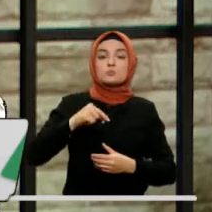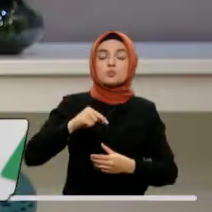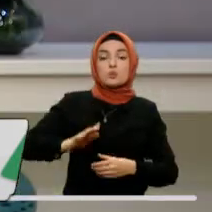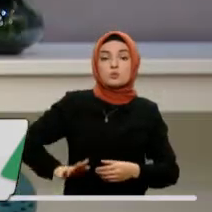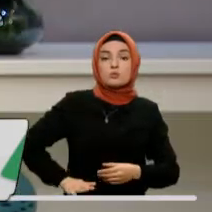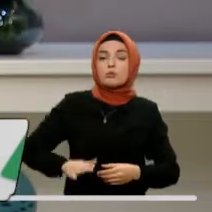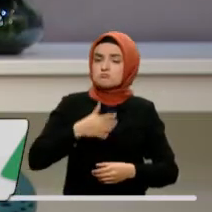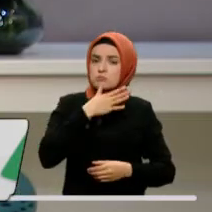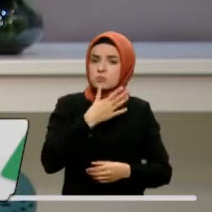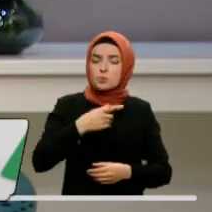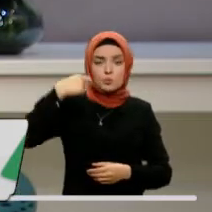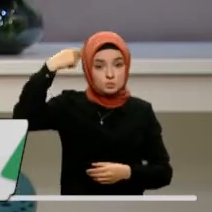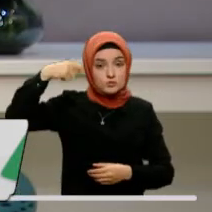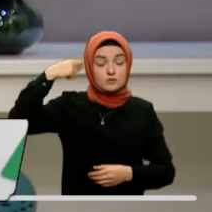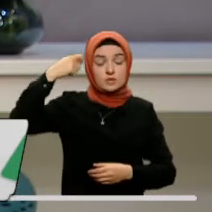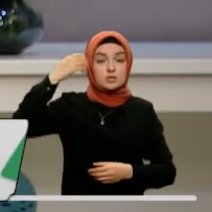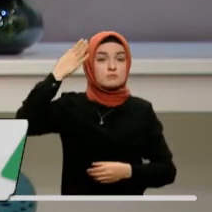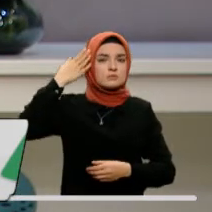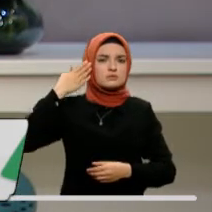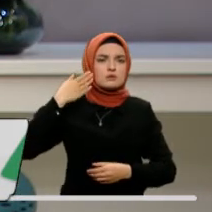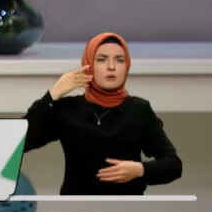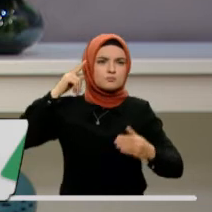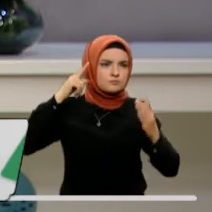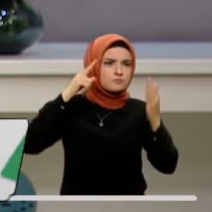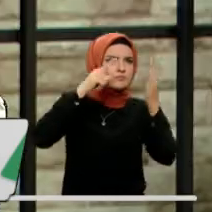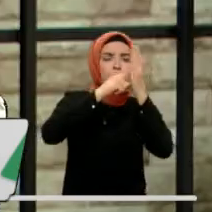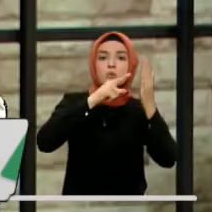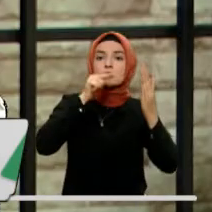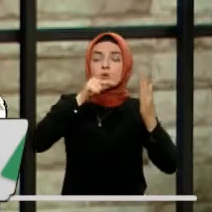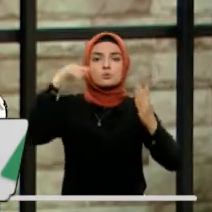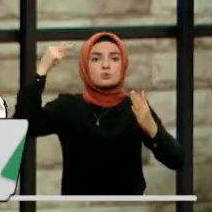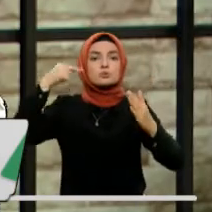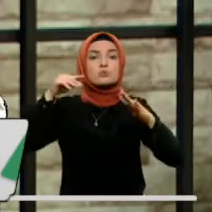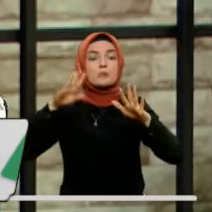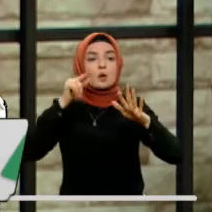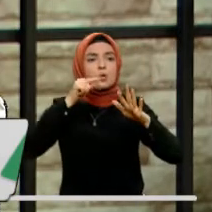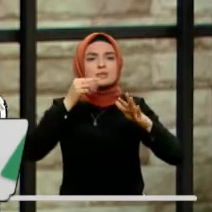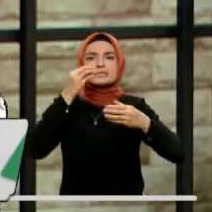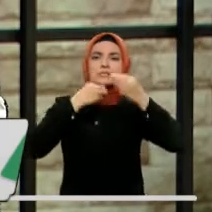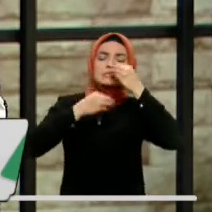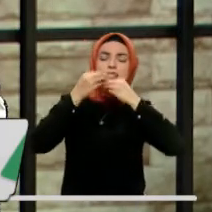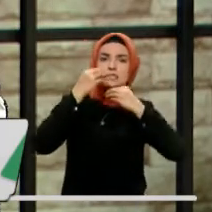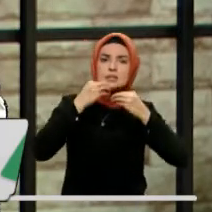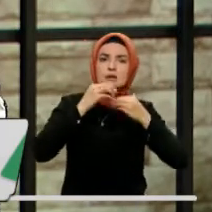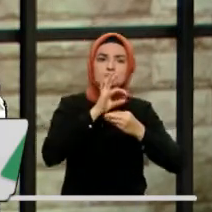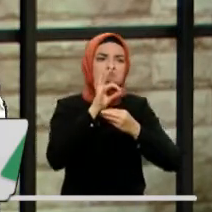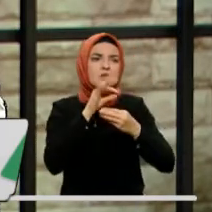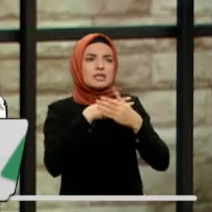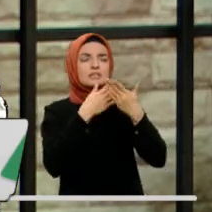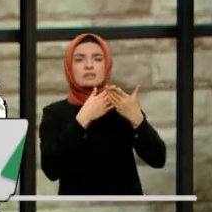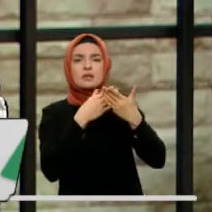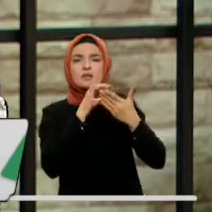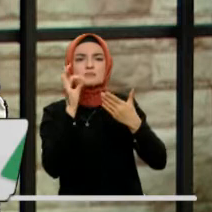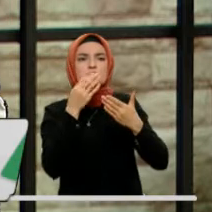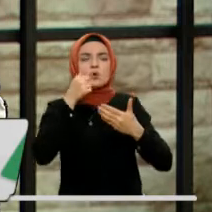izlerken çok odaklanırlar. Yani başka şeyi düşünmezler. O anda ne yerse o yani. Hani hiç önemli değil onun yediği.